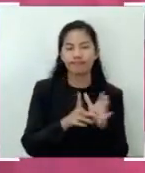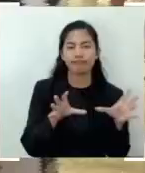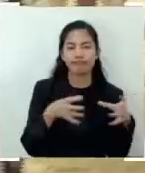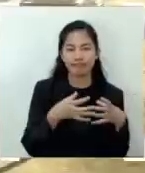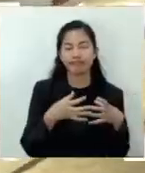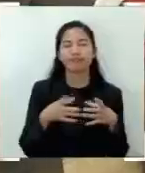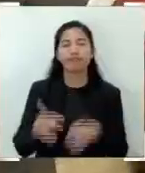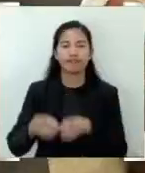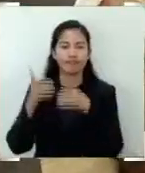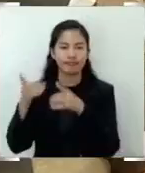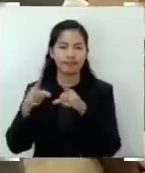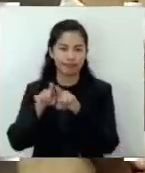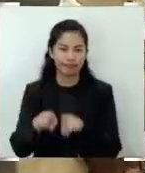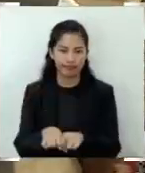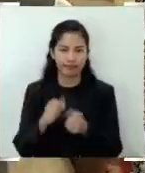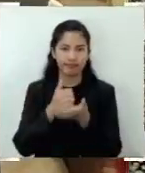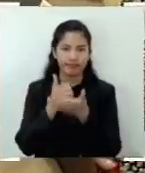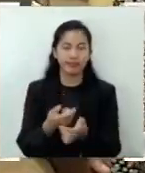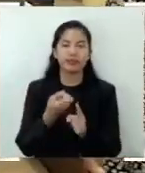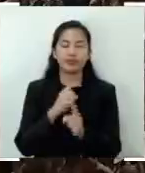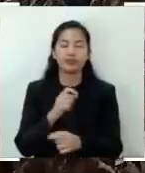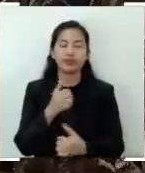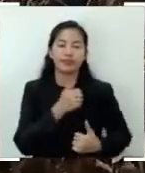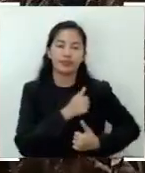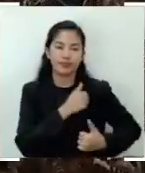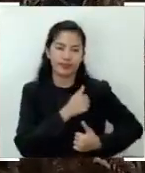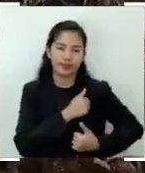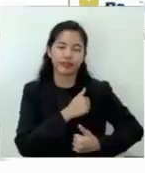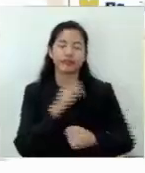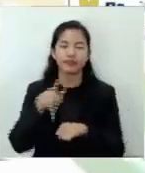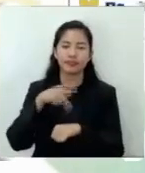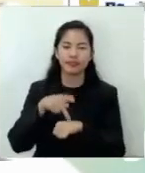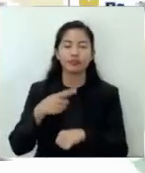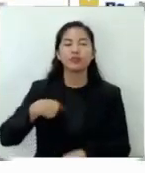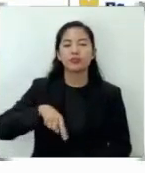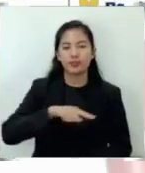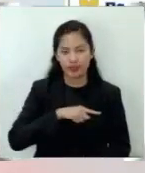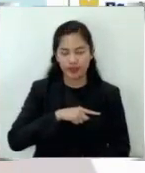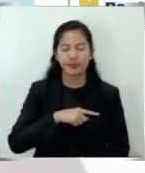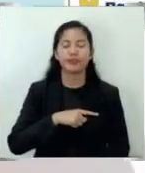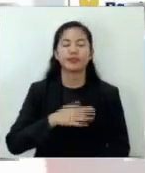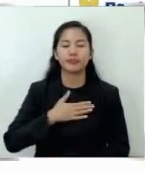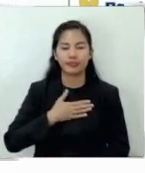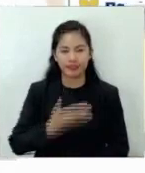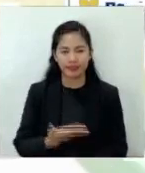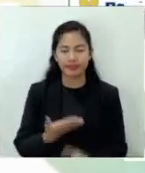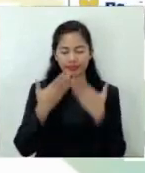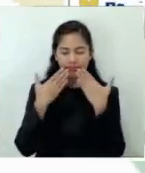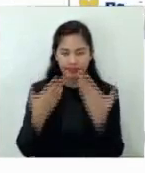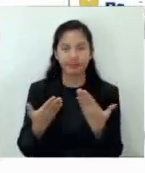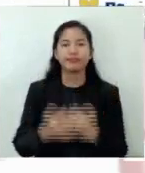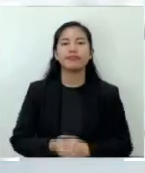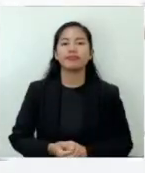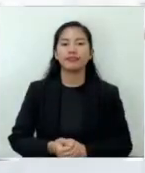na ibinibigay ng Armed Forces of the Philippines. At dahil po dito, taos-puso ang pasasalamat ng GMA Kapuso Foundation